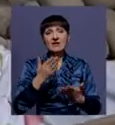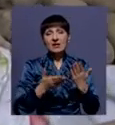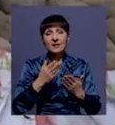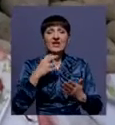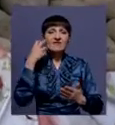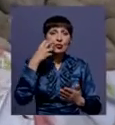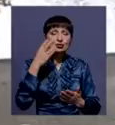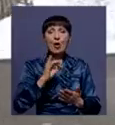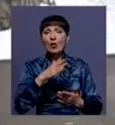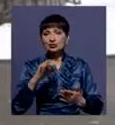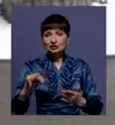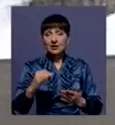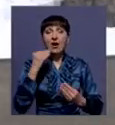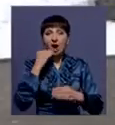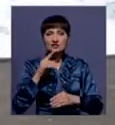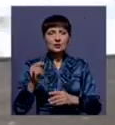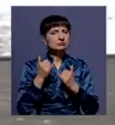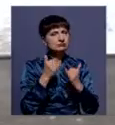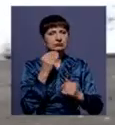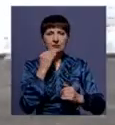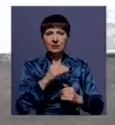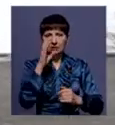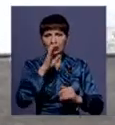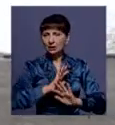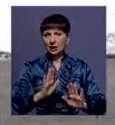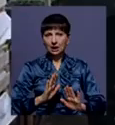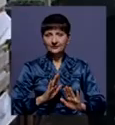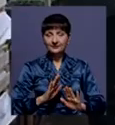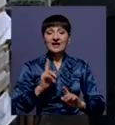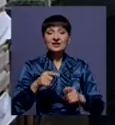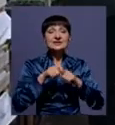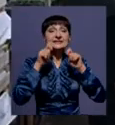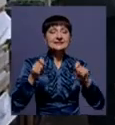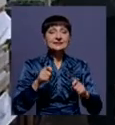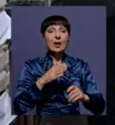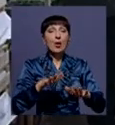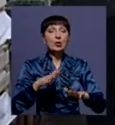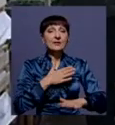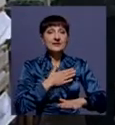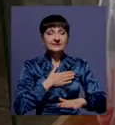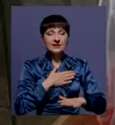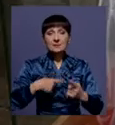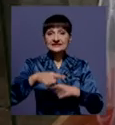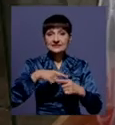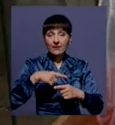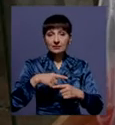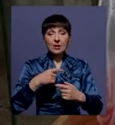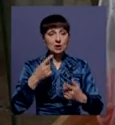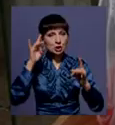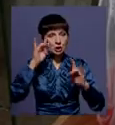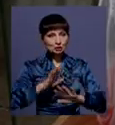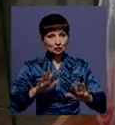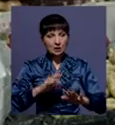и овощей, качеству которых он уделяет особое внимание. Идея создать уголок милосердия бизнесмену и его партнерам пришла не